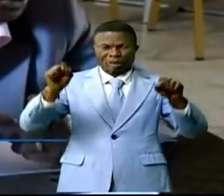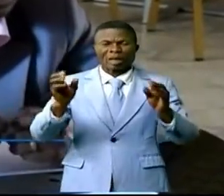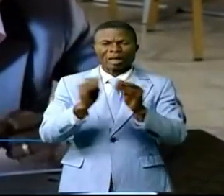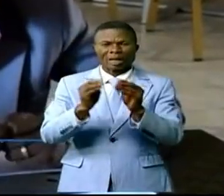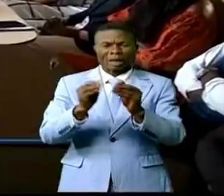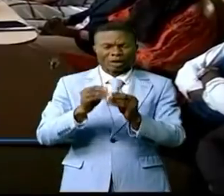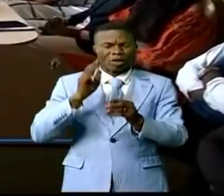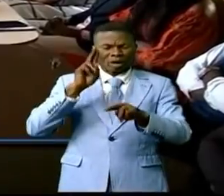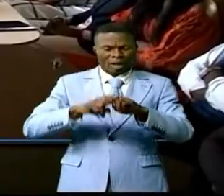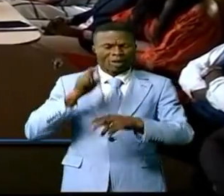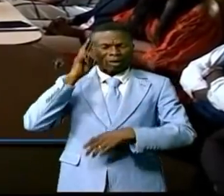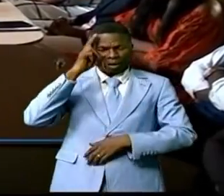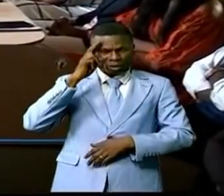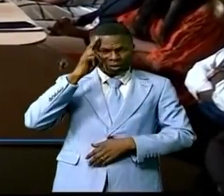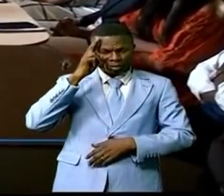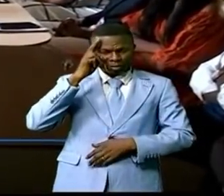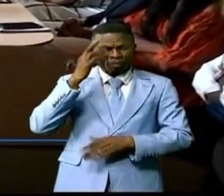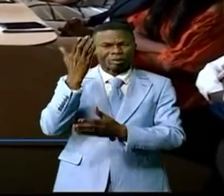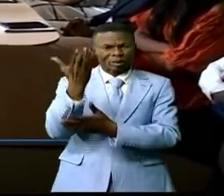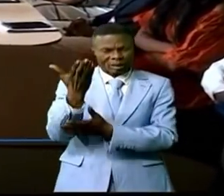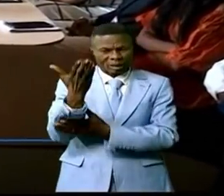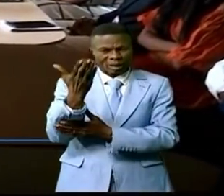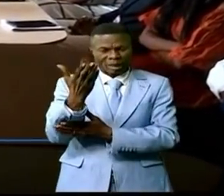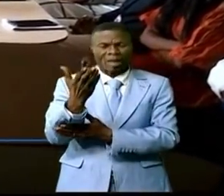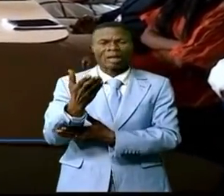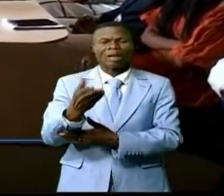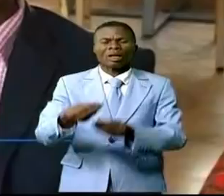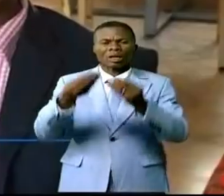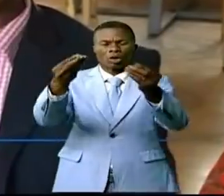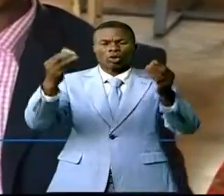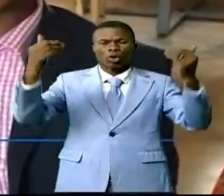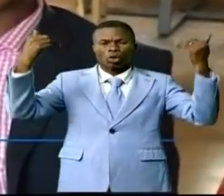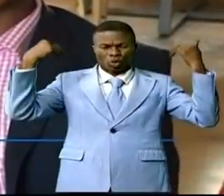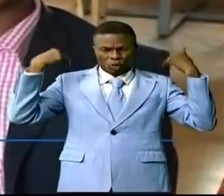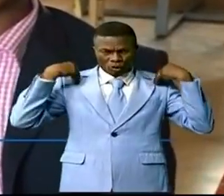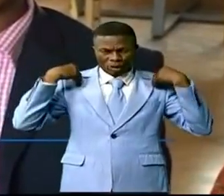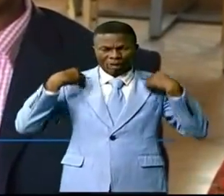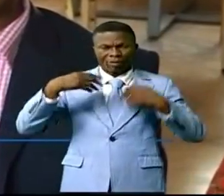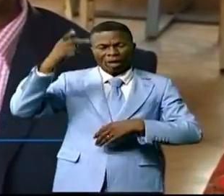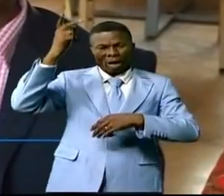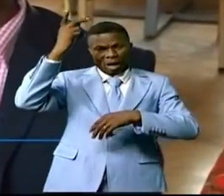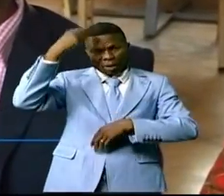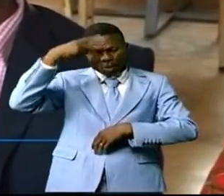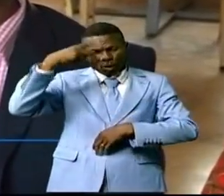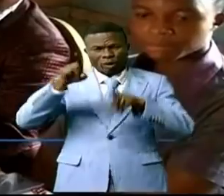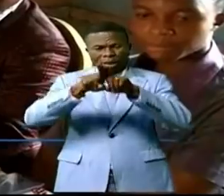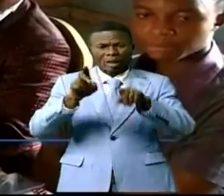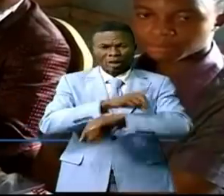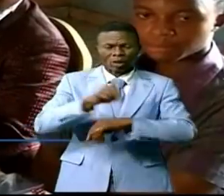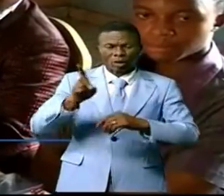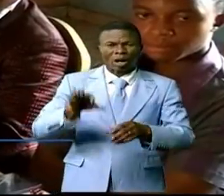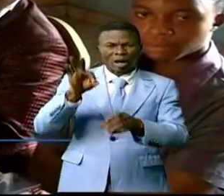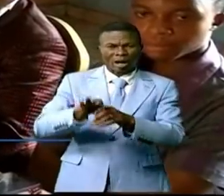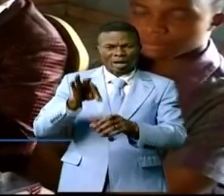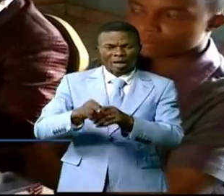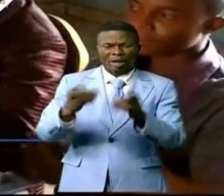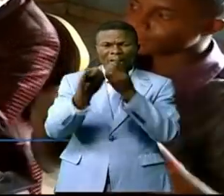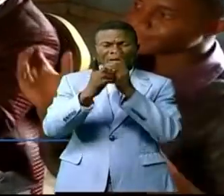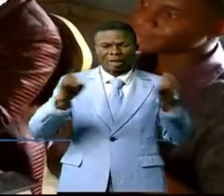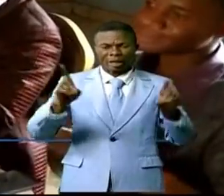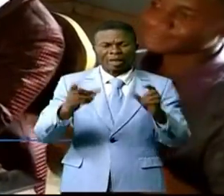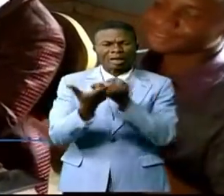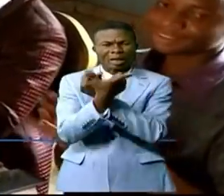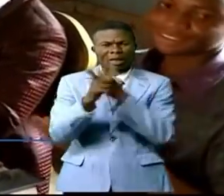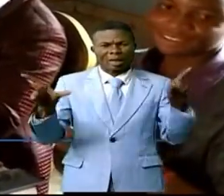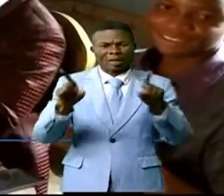de réflexion, où un appel a été lancé aux autorités politico-administratives à une élection démocratique, libre